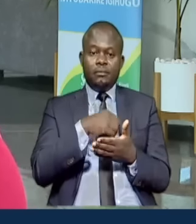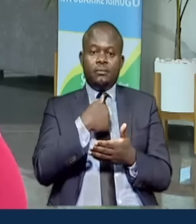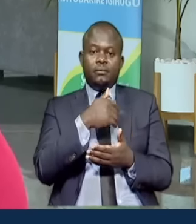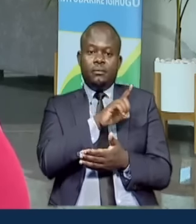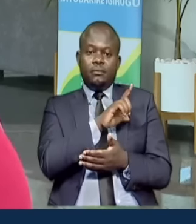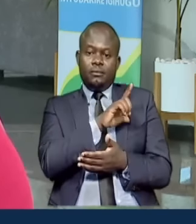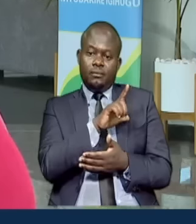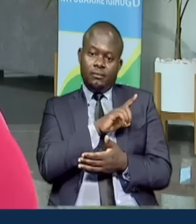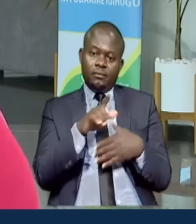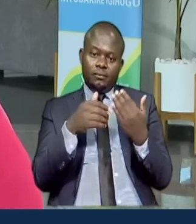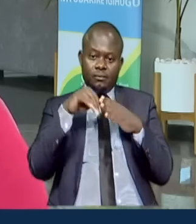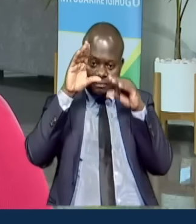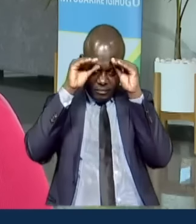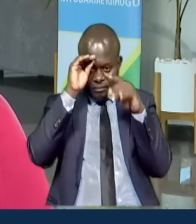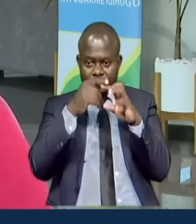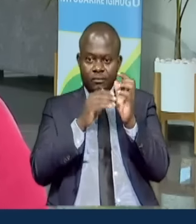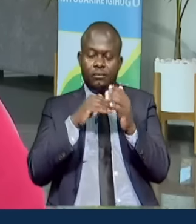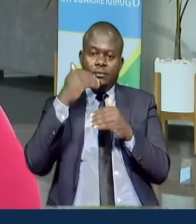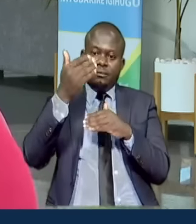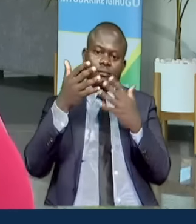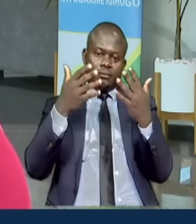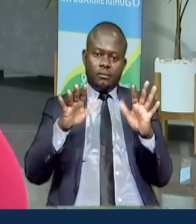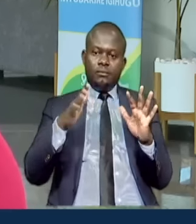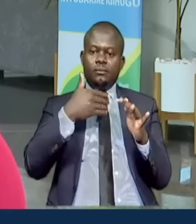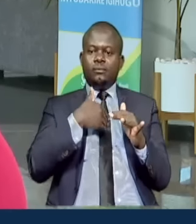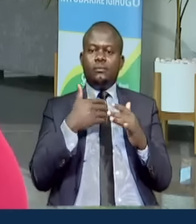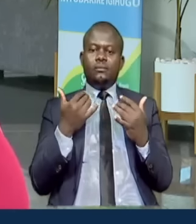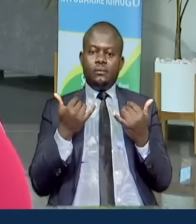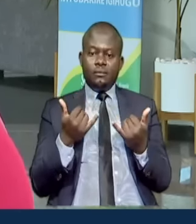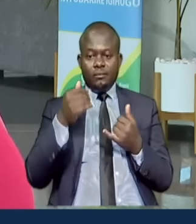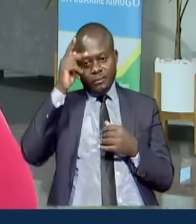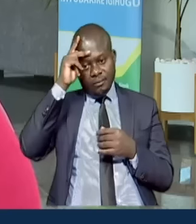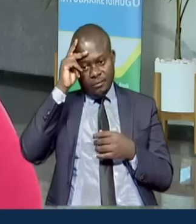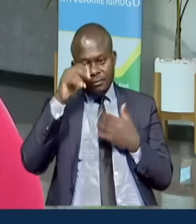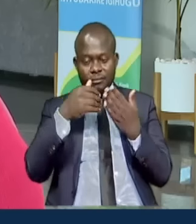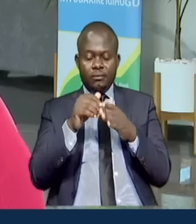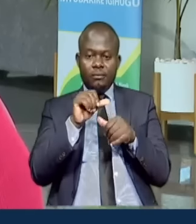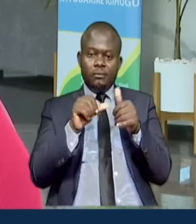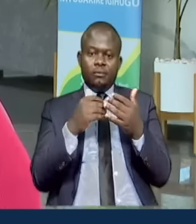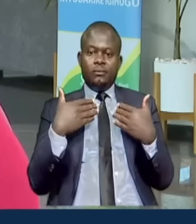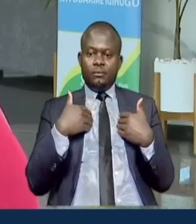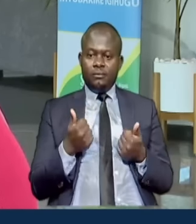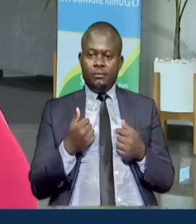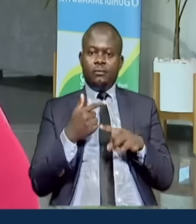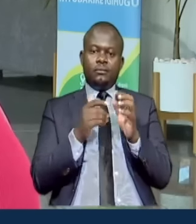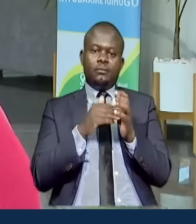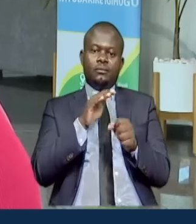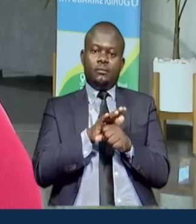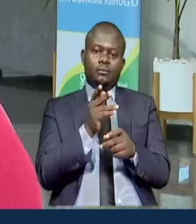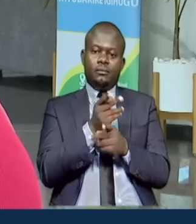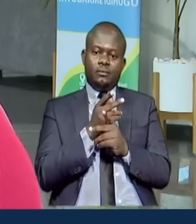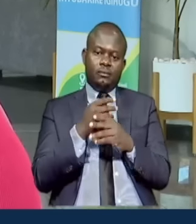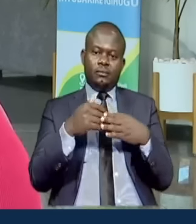amahirwe yo kwiga ndetse ndanaminuza mfite rero ubumenyi birebana n'ubuzima cyane cyane kwita ku